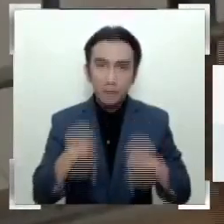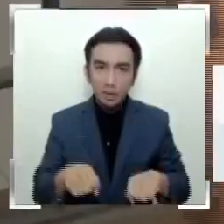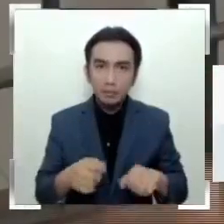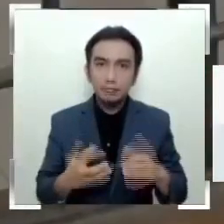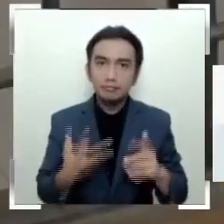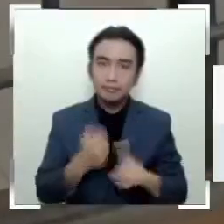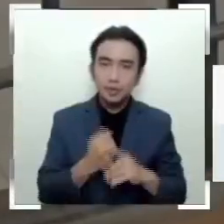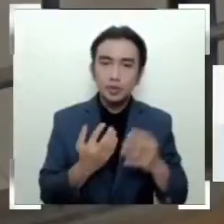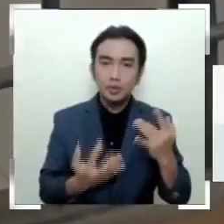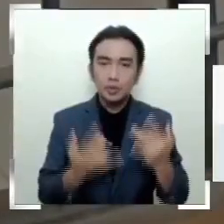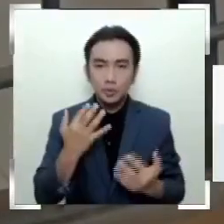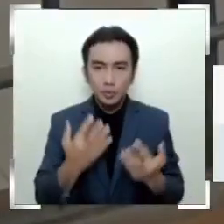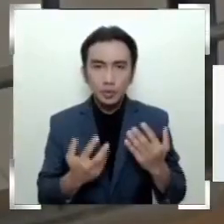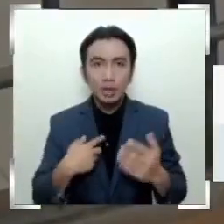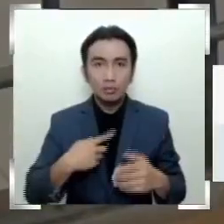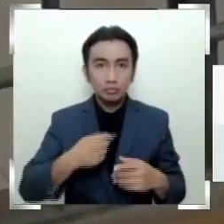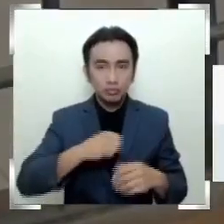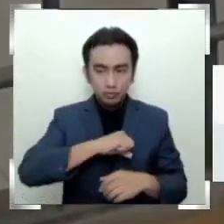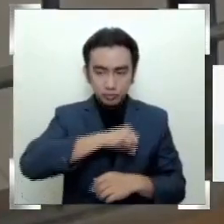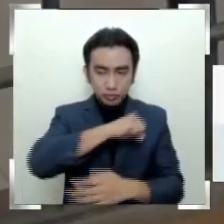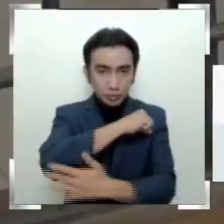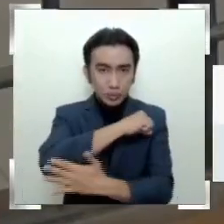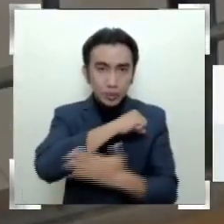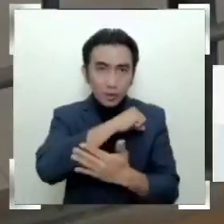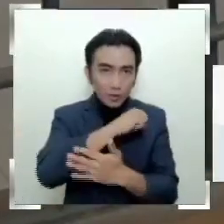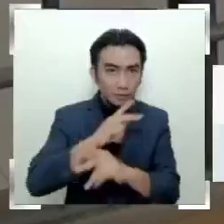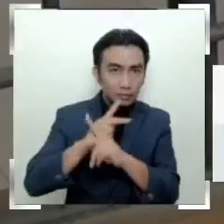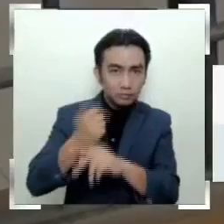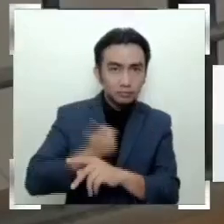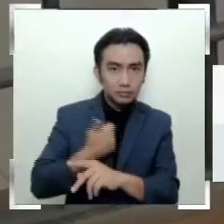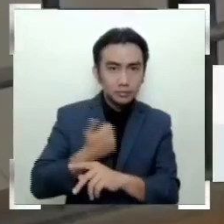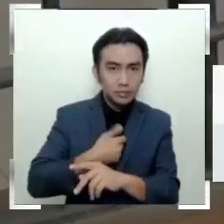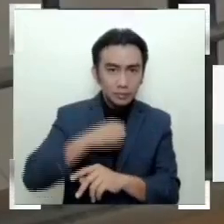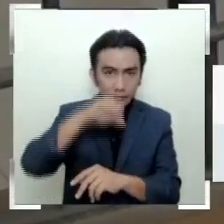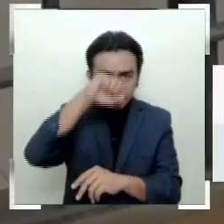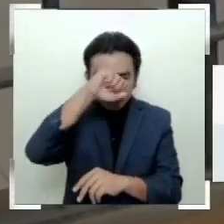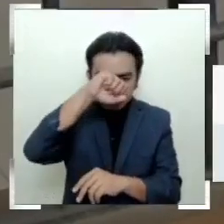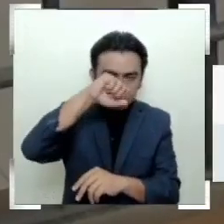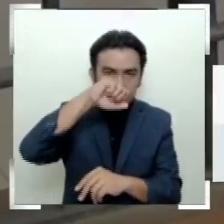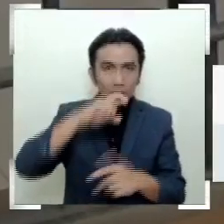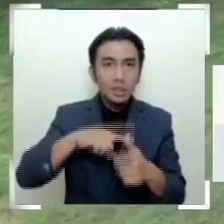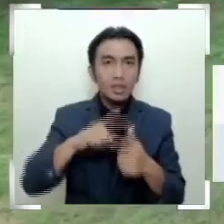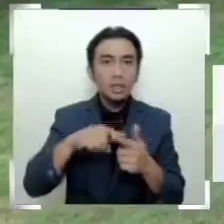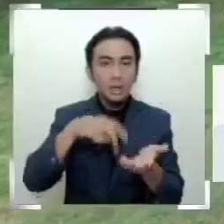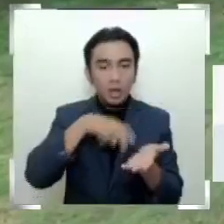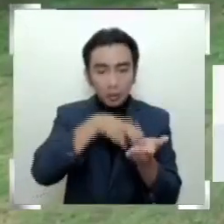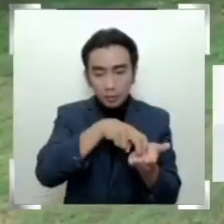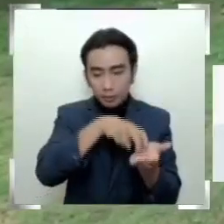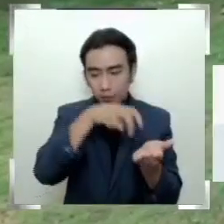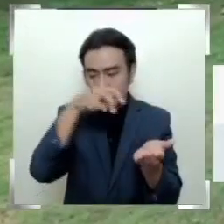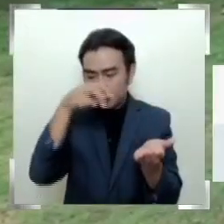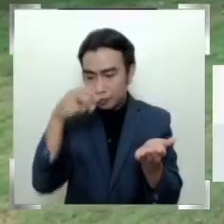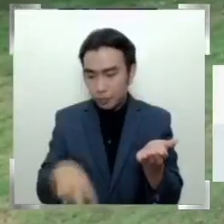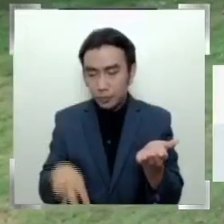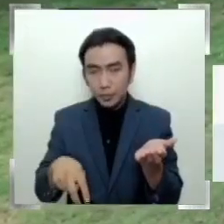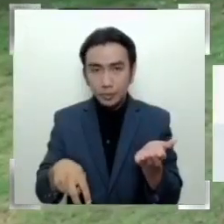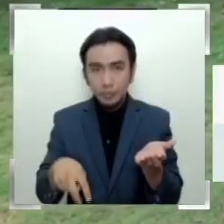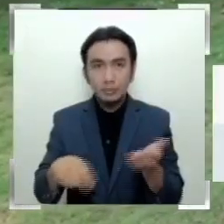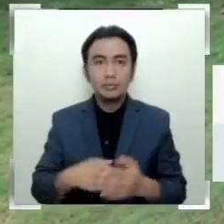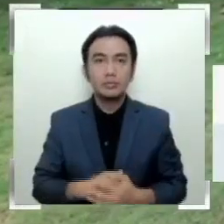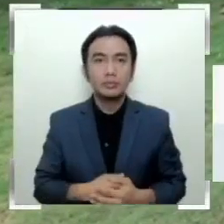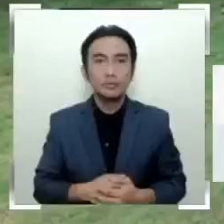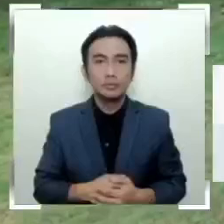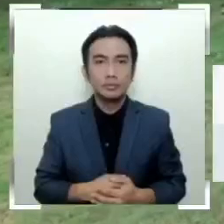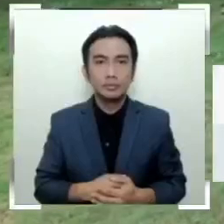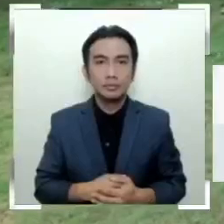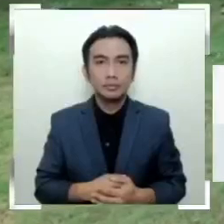ito pinanangga ko, eh nasunog din siya. And then I jump over doon sa dagat. Napatulong din sa dagat si Private First